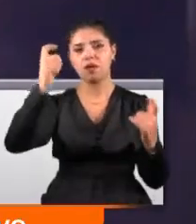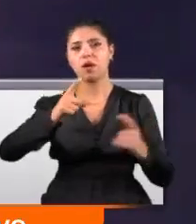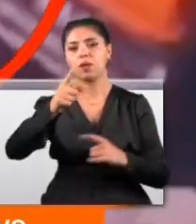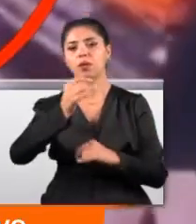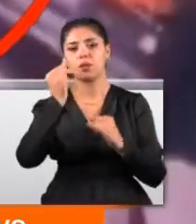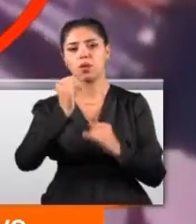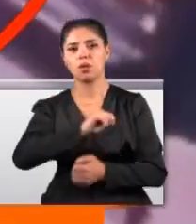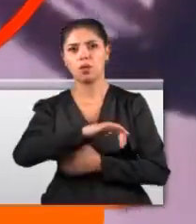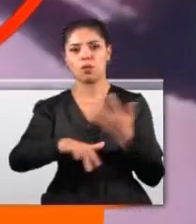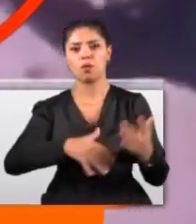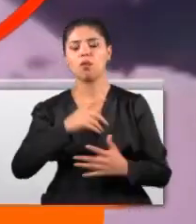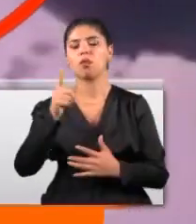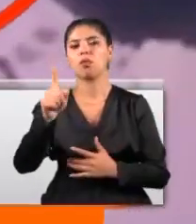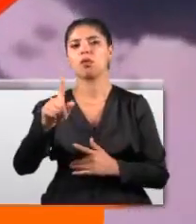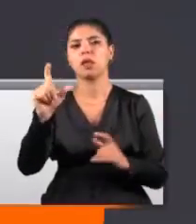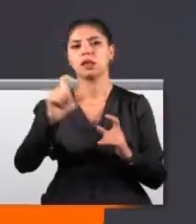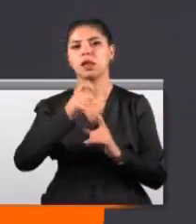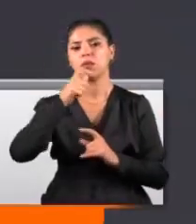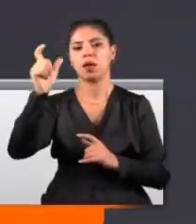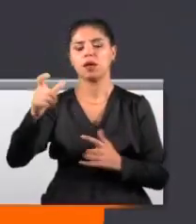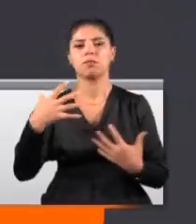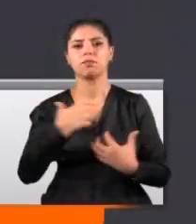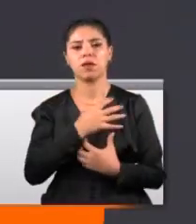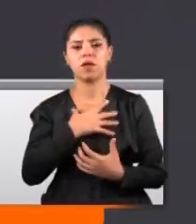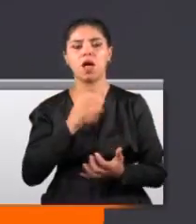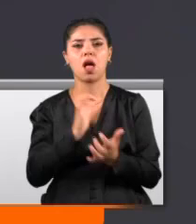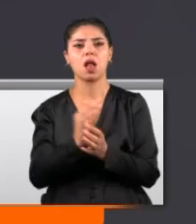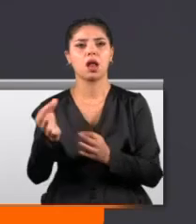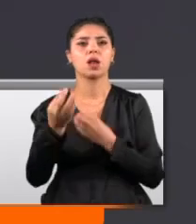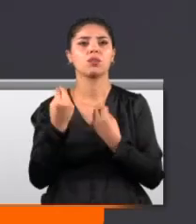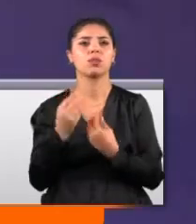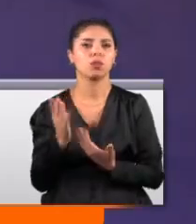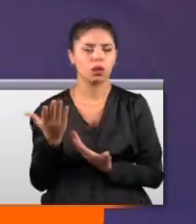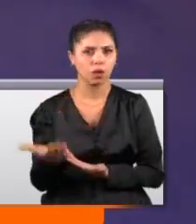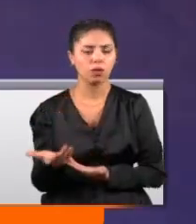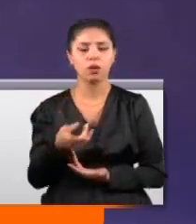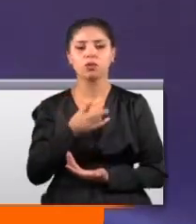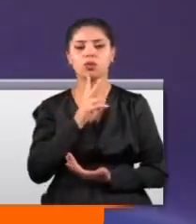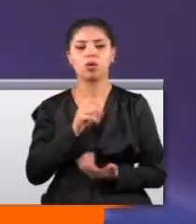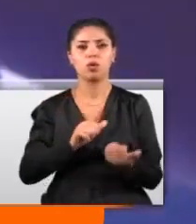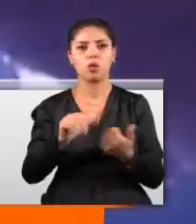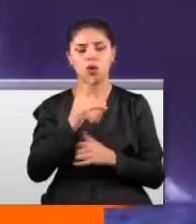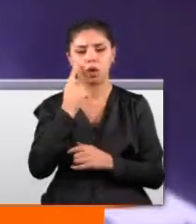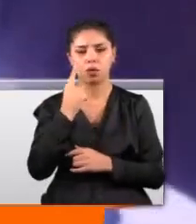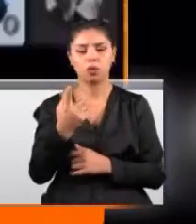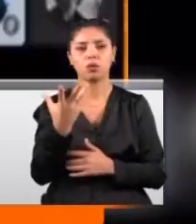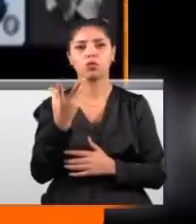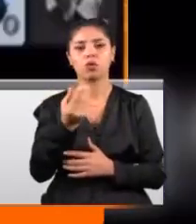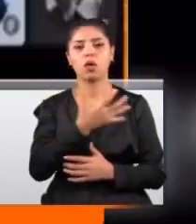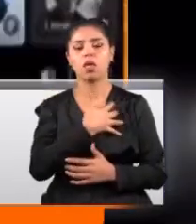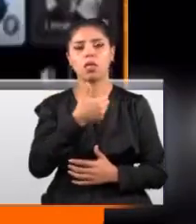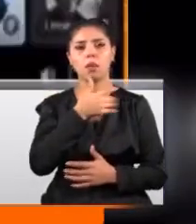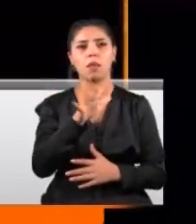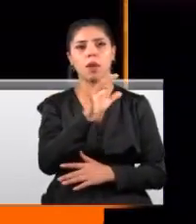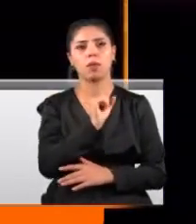faili de içine kapanık bir profile sahipti. Ailesiyle sağlıklı iletişim kuramıyordu. İşte son yaşanan bu olay birçok ebeveyni de